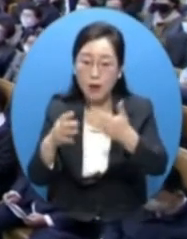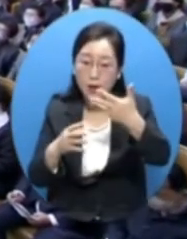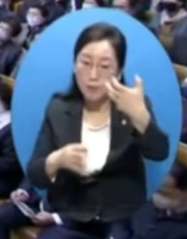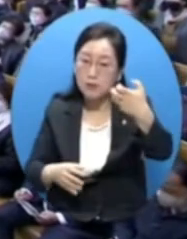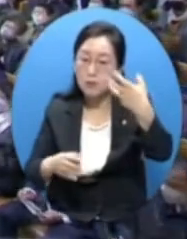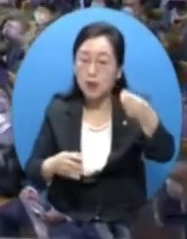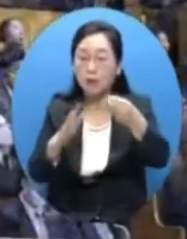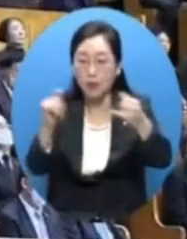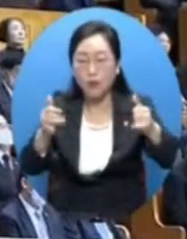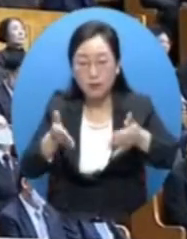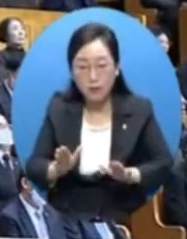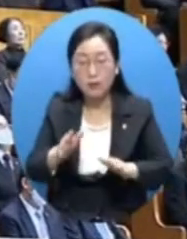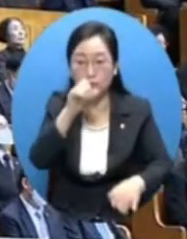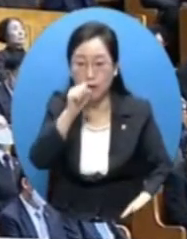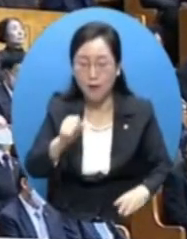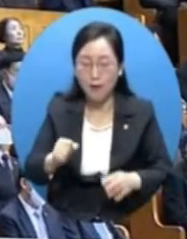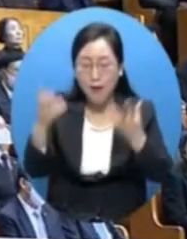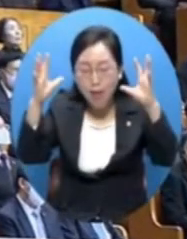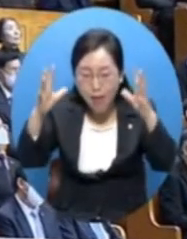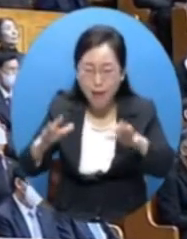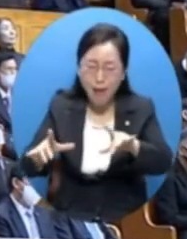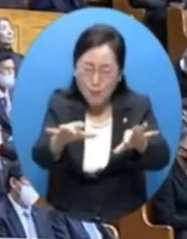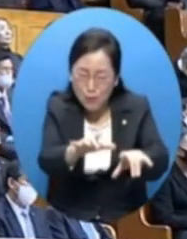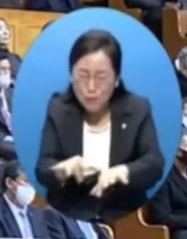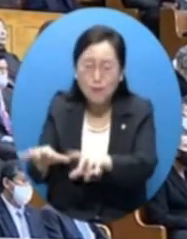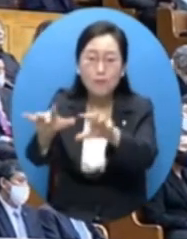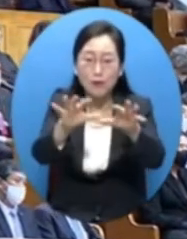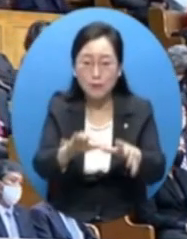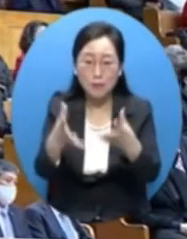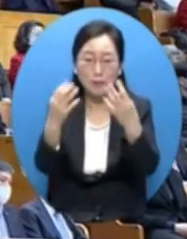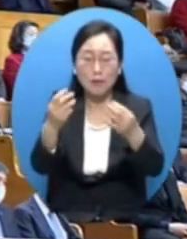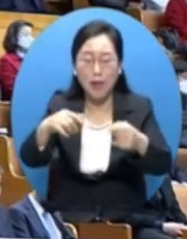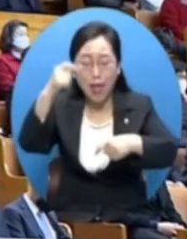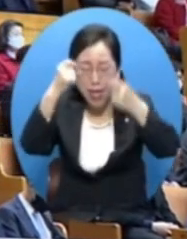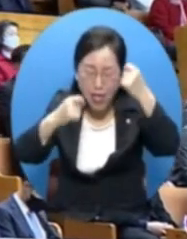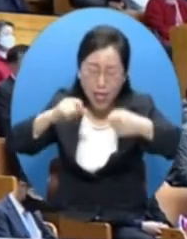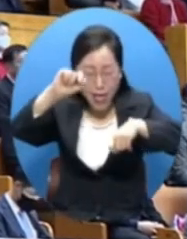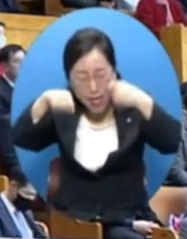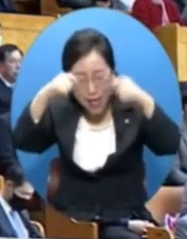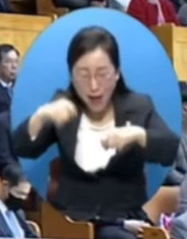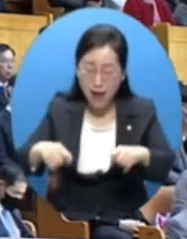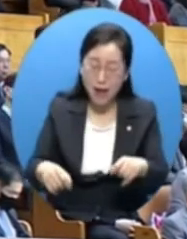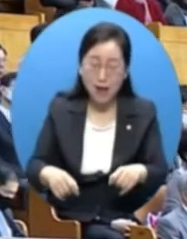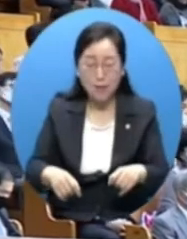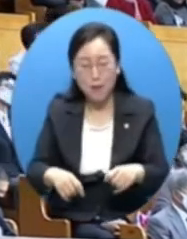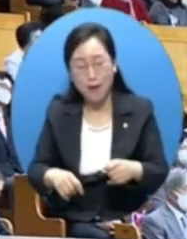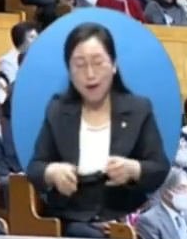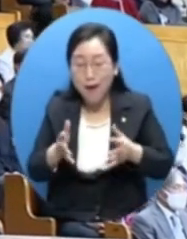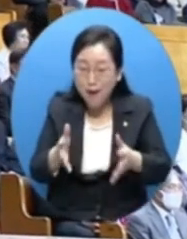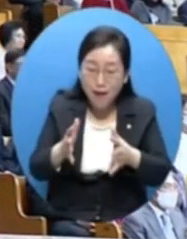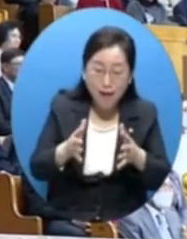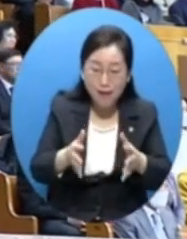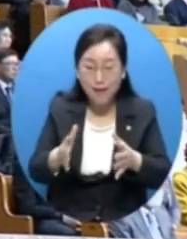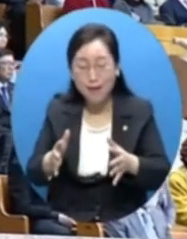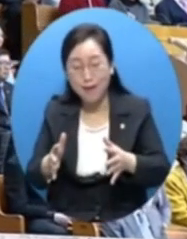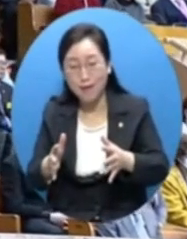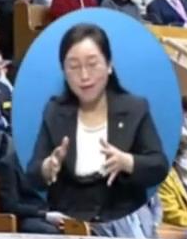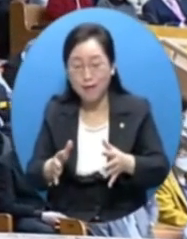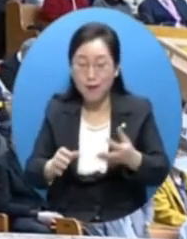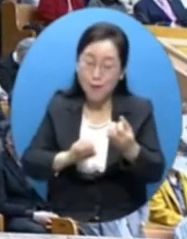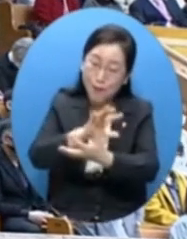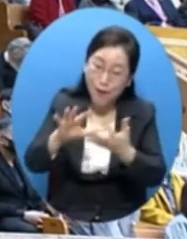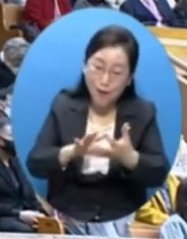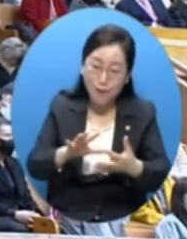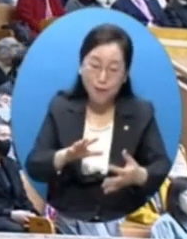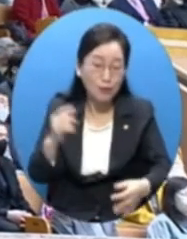그때는 아이들이 바글바글하고 아이들이 울고 떠들고 싸우는 얘기가 소리가 들려올 때 그것이